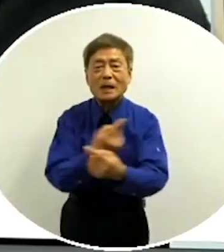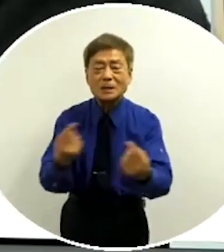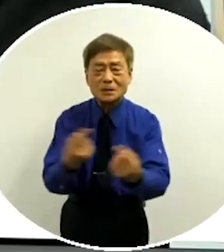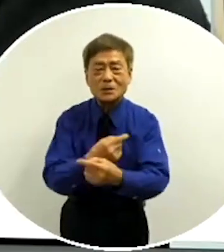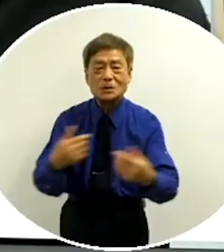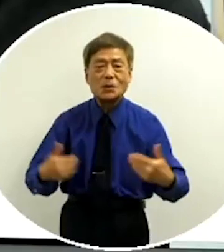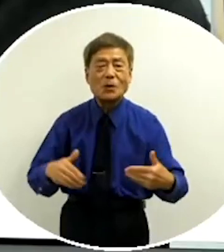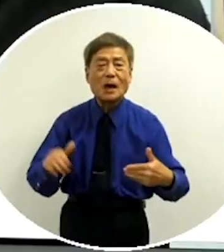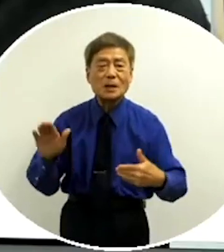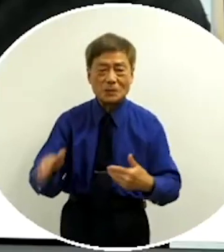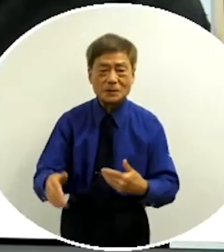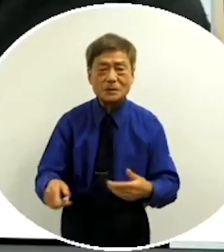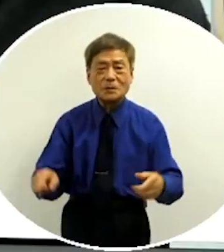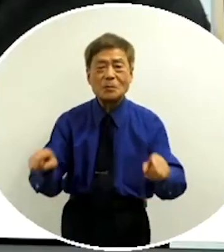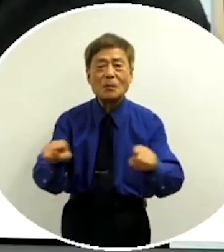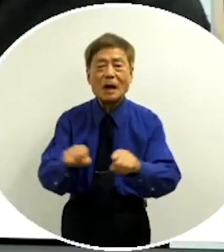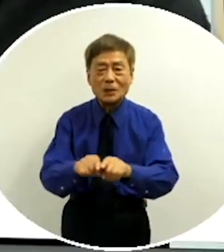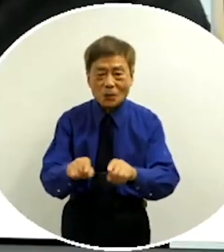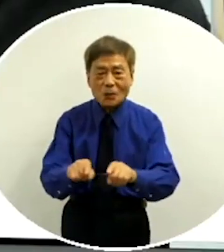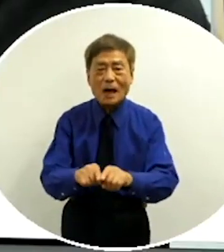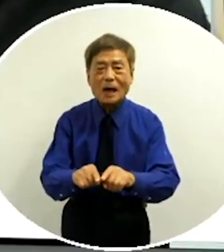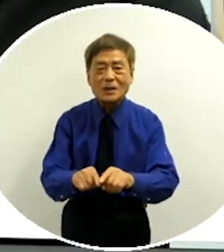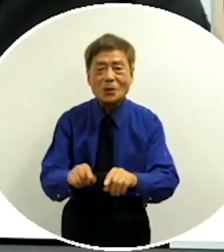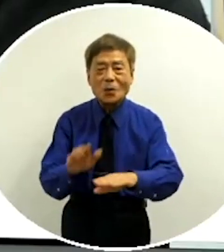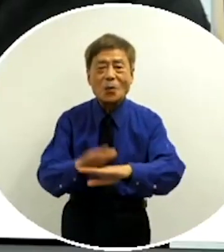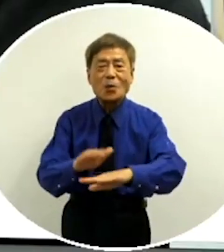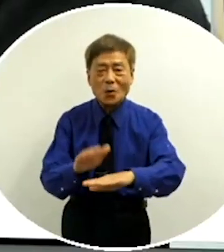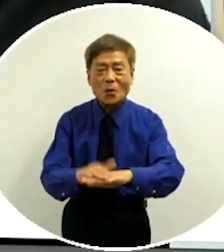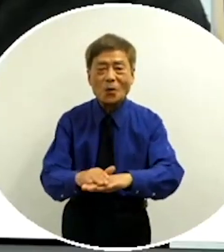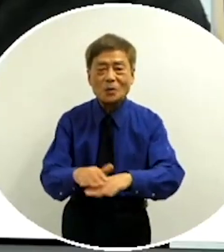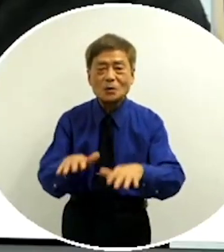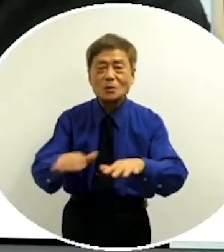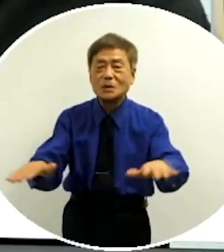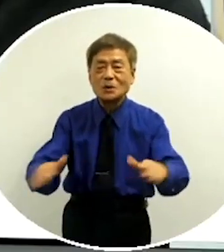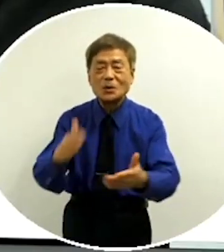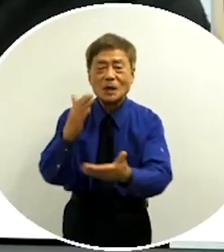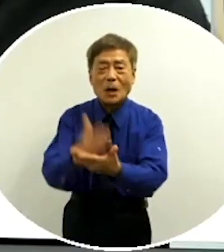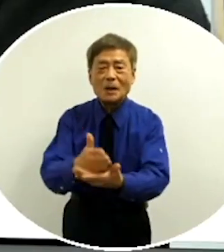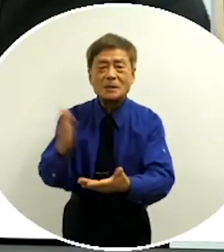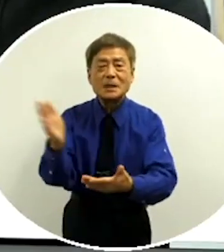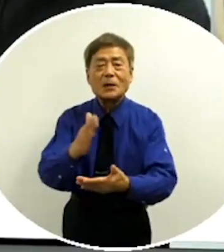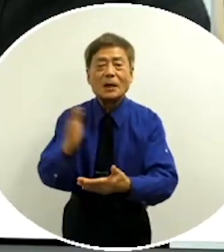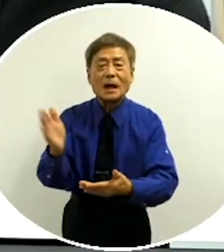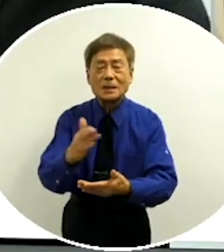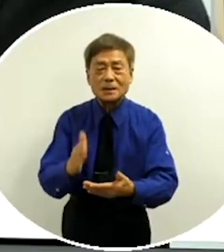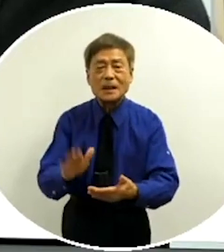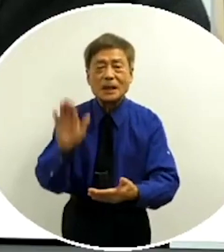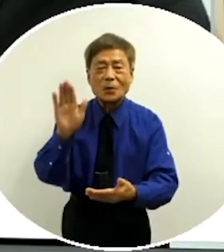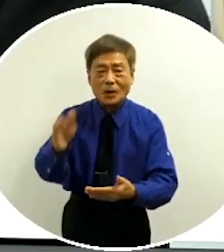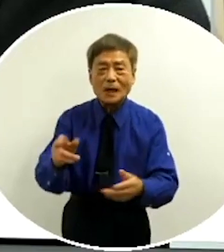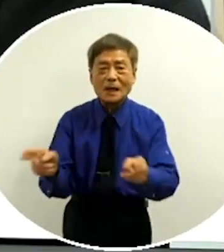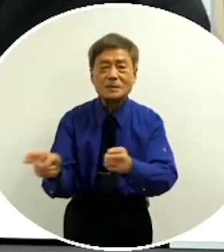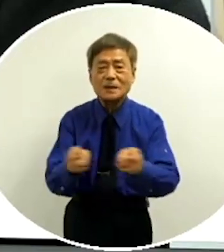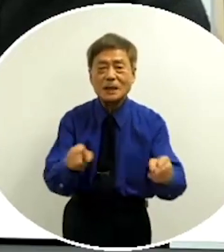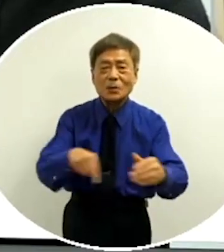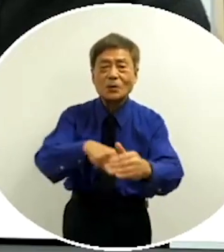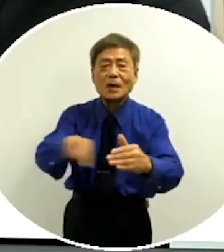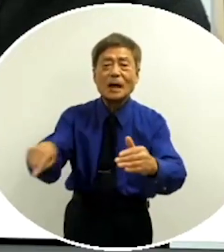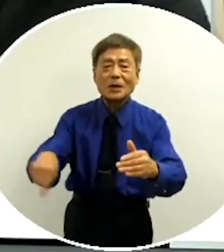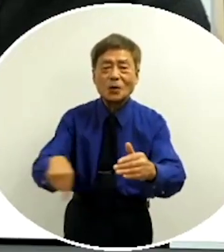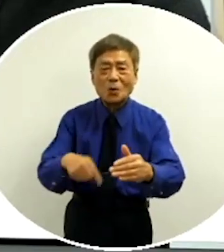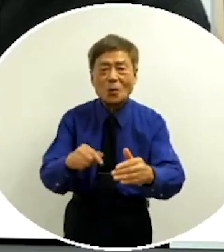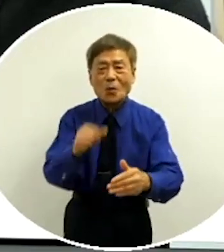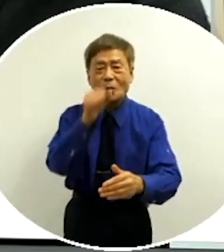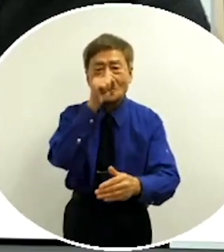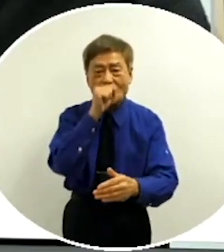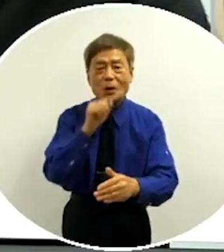それを止めるという意味ではなくてですねさらに改善発展させるためにですね制度を少しブラッシュアップする必要があるんじゃないか